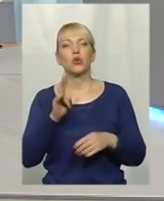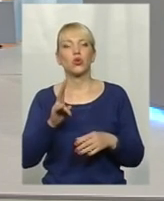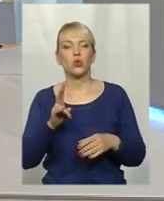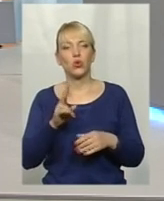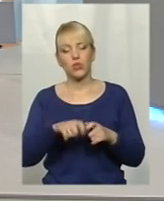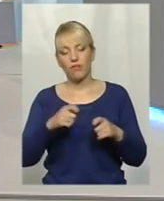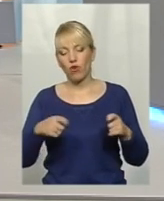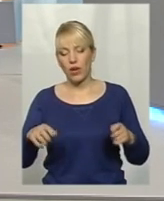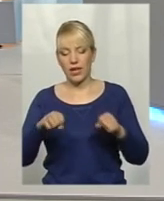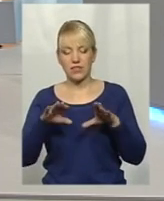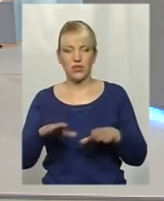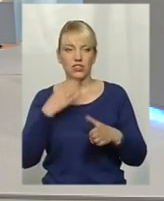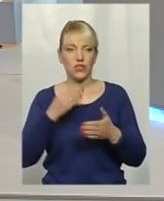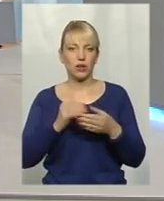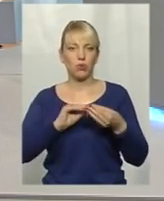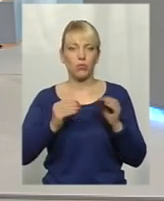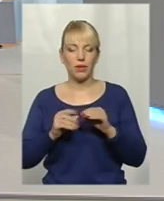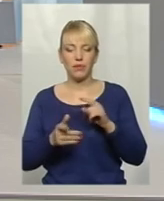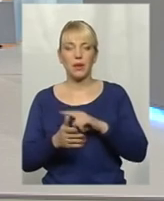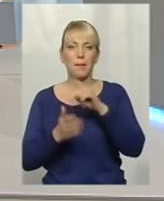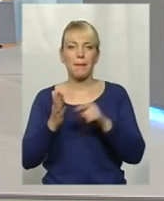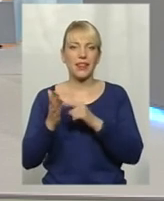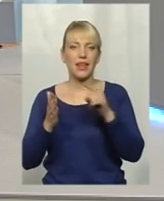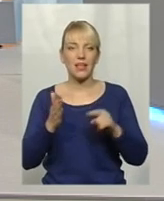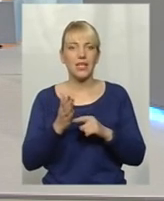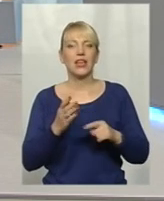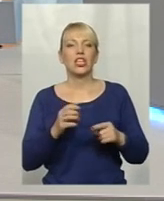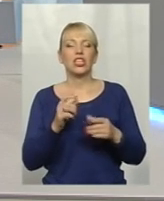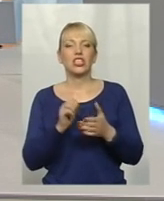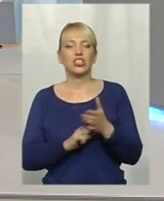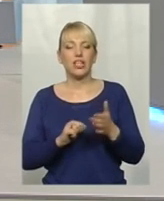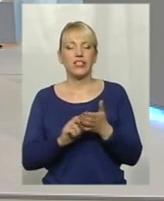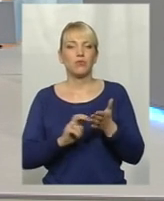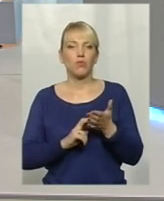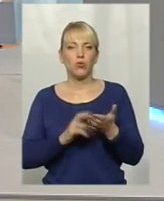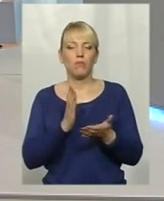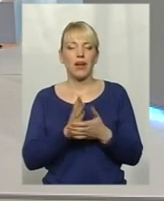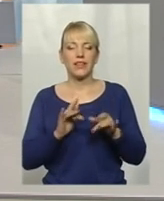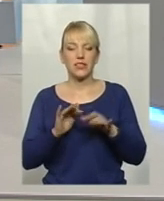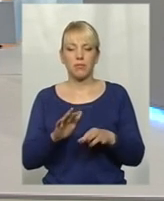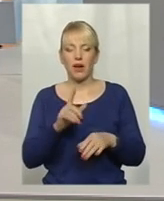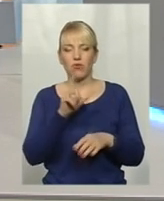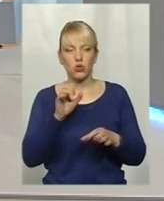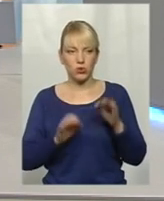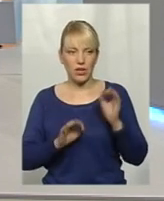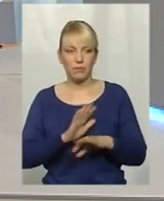зволікає з вирішенням своїх проблемних питань через побоювання мати справу з судами,